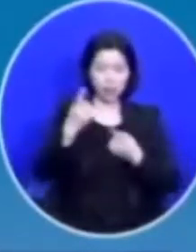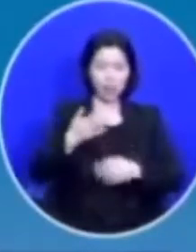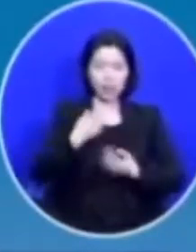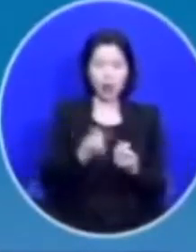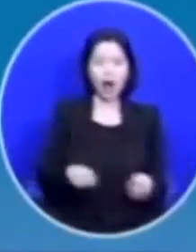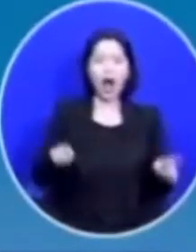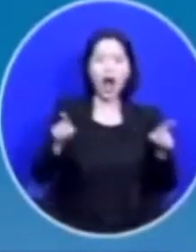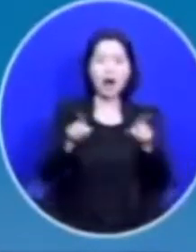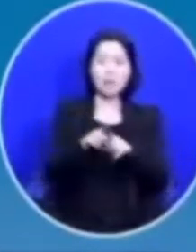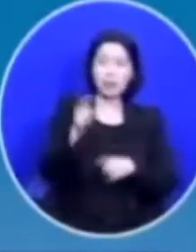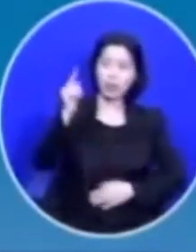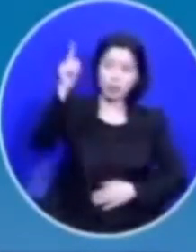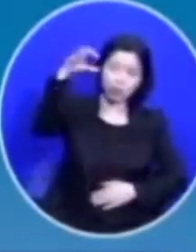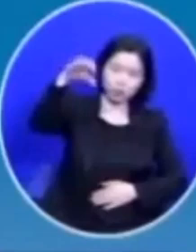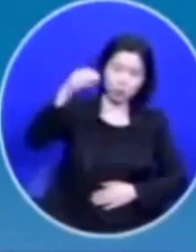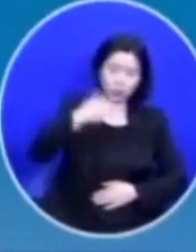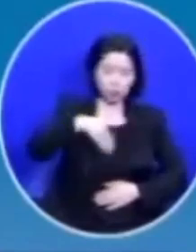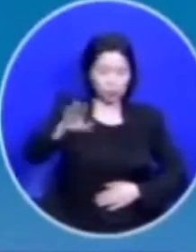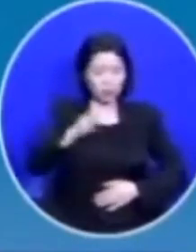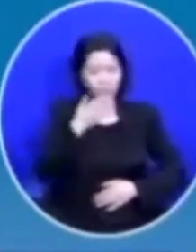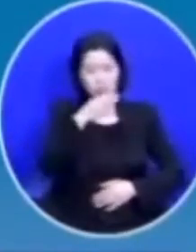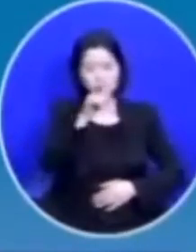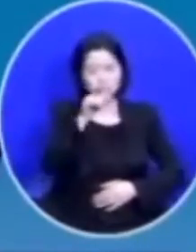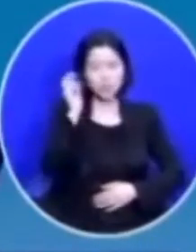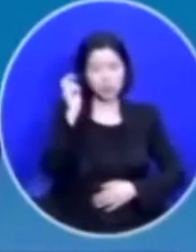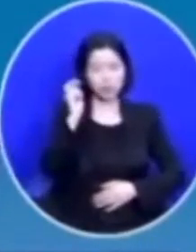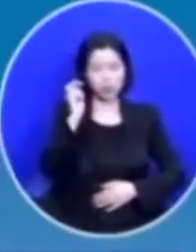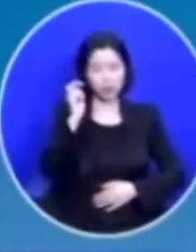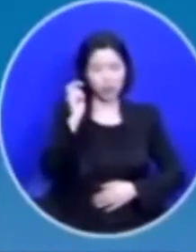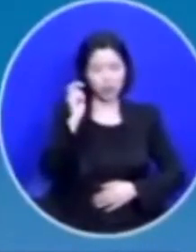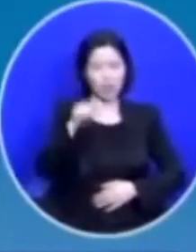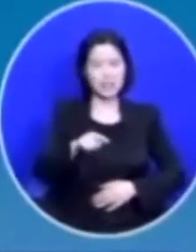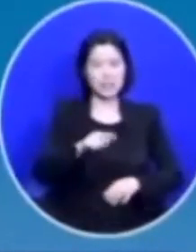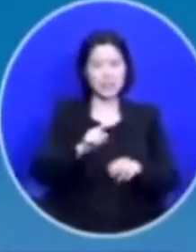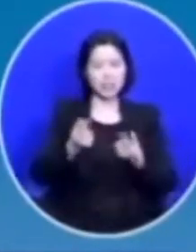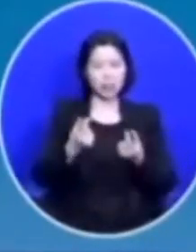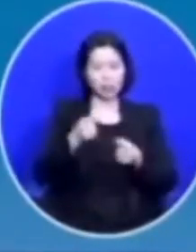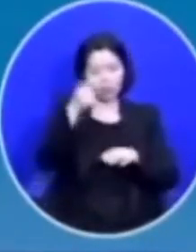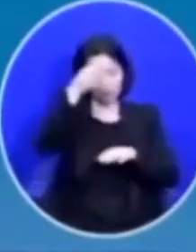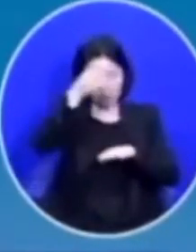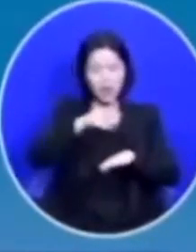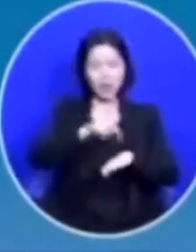천국에 올 수 있었을텐데 그런 미안한 마음이 안 될까요